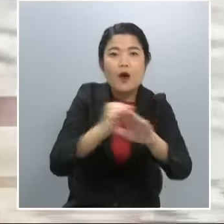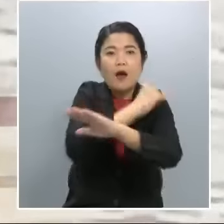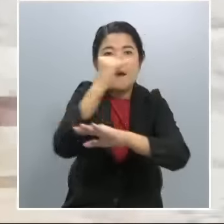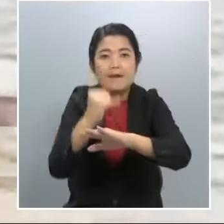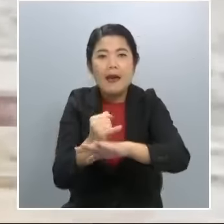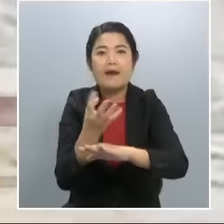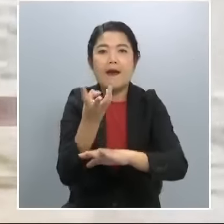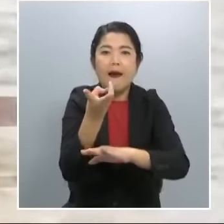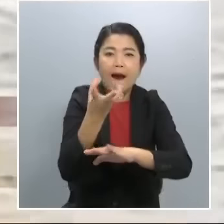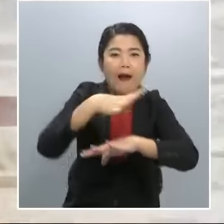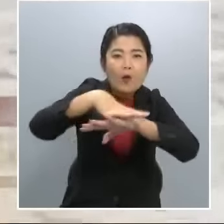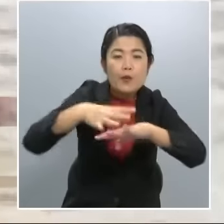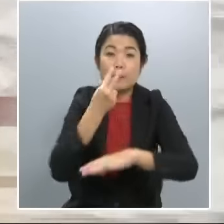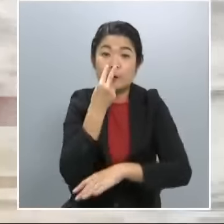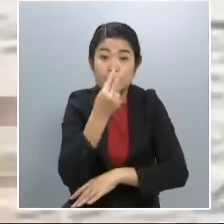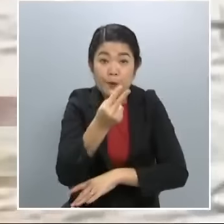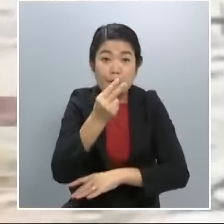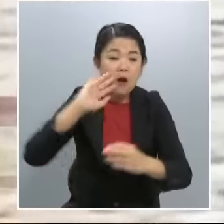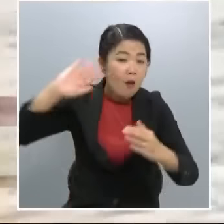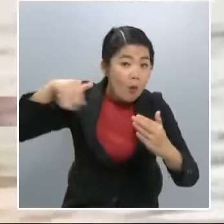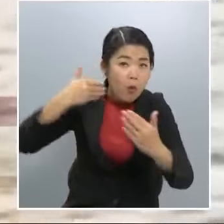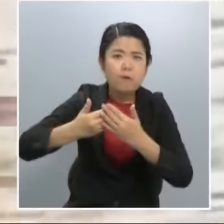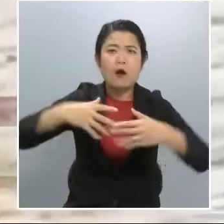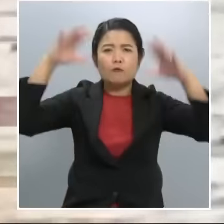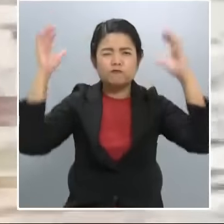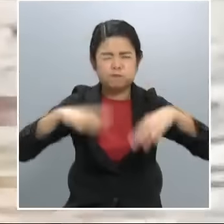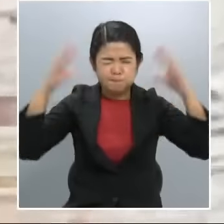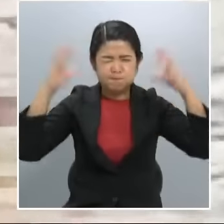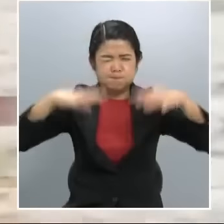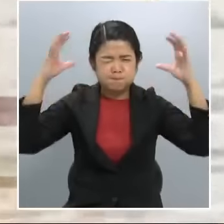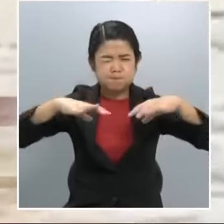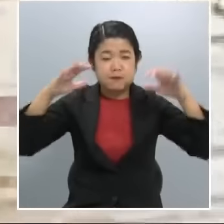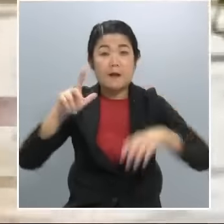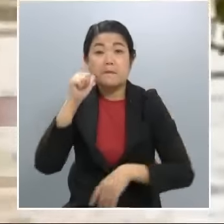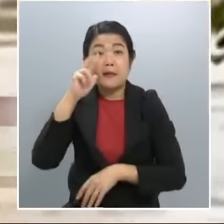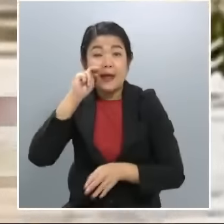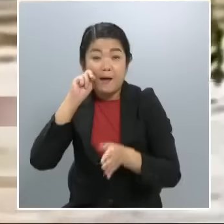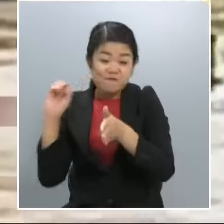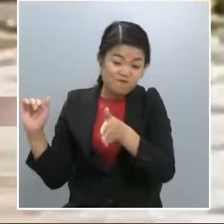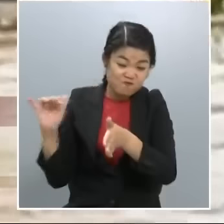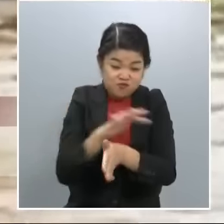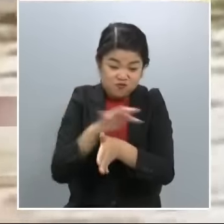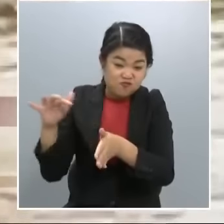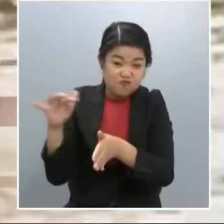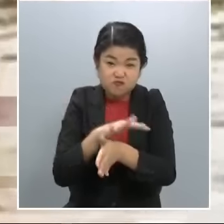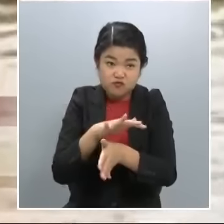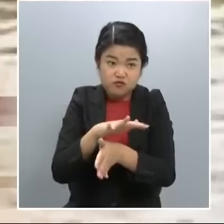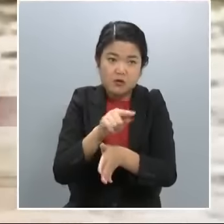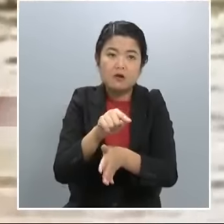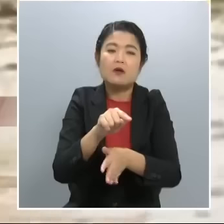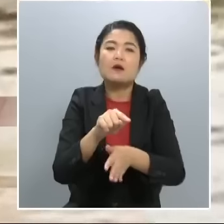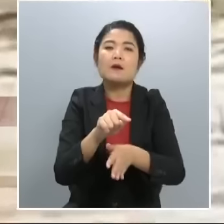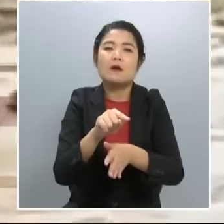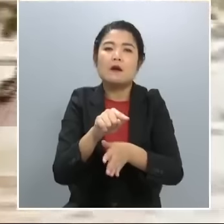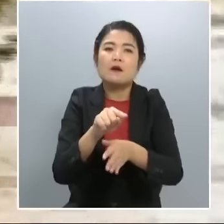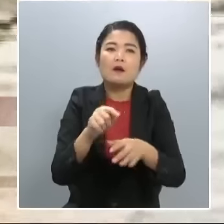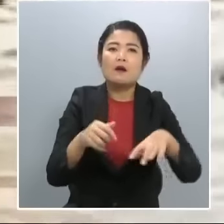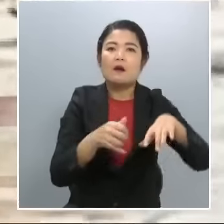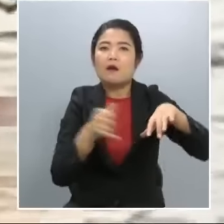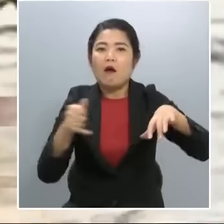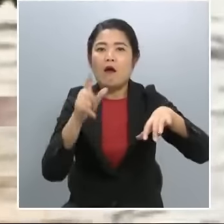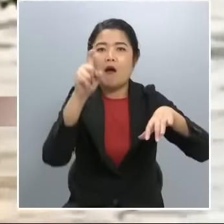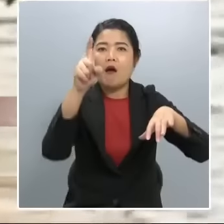ข้าววันถัดมาฝนตกหนักแม่น้ำปลายทะลักแล้วผลไปอย่างที่เห็นออกไม่ได้